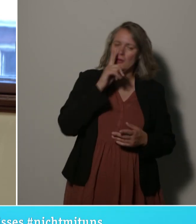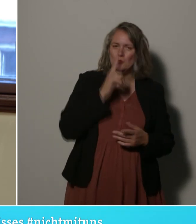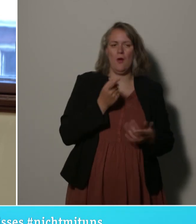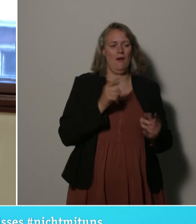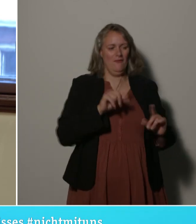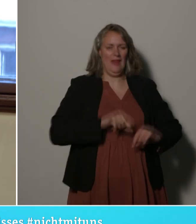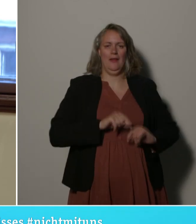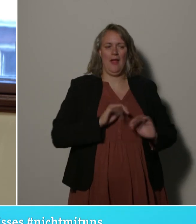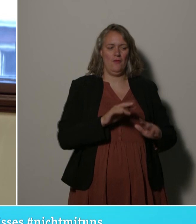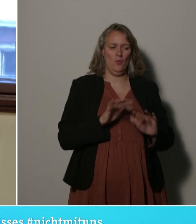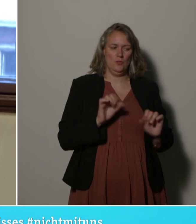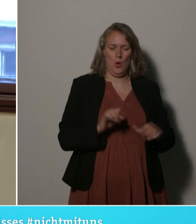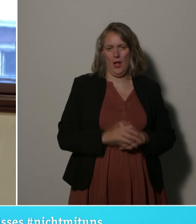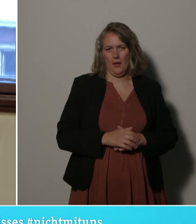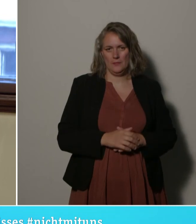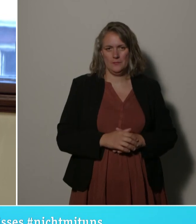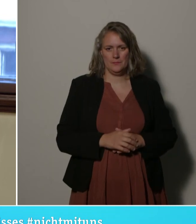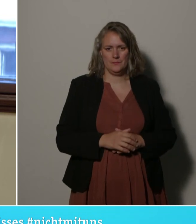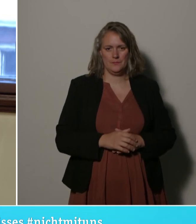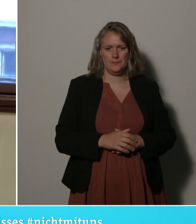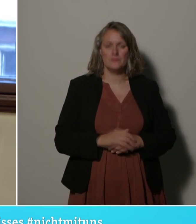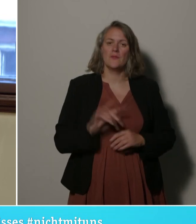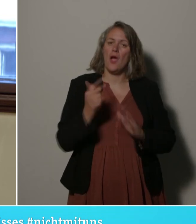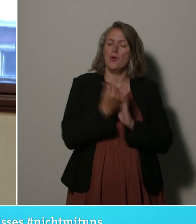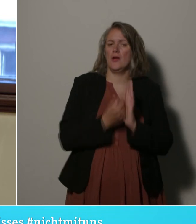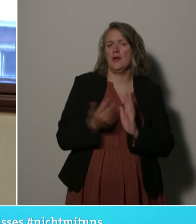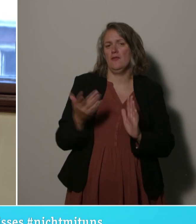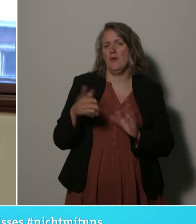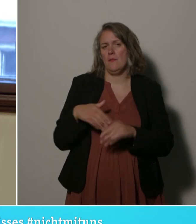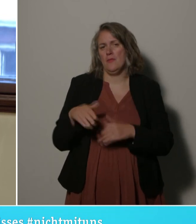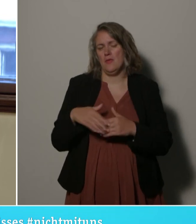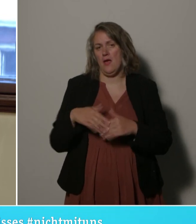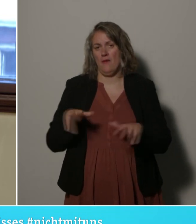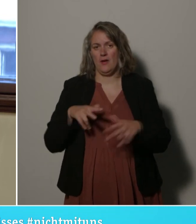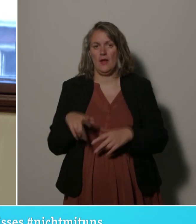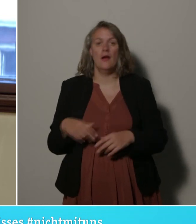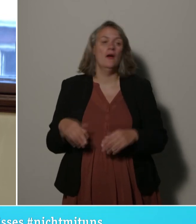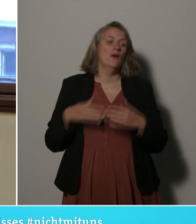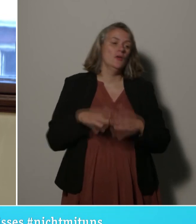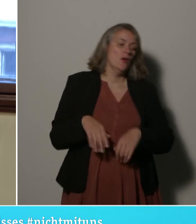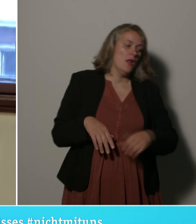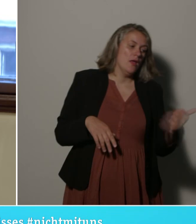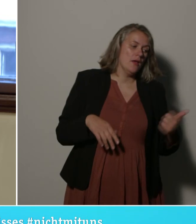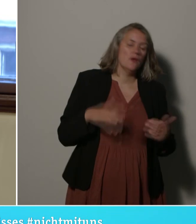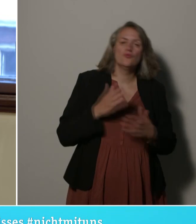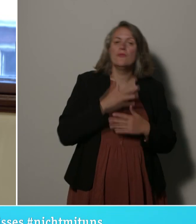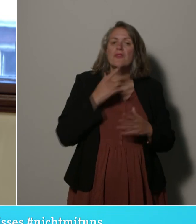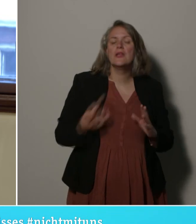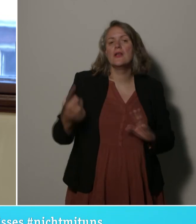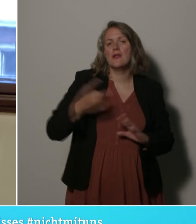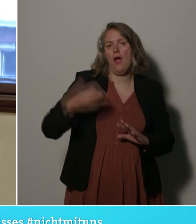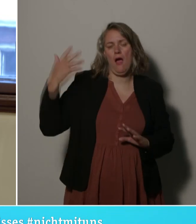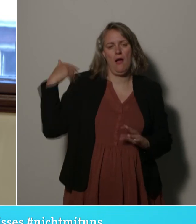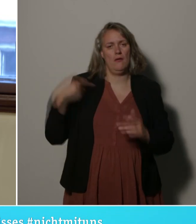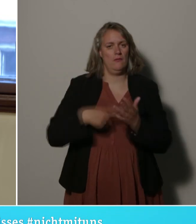diese. Das gilt auch für die Tarife im Nahverkehr. Die Linke fordert seit vielen Jahren die Einführung des Kurzstreckentickets